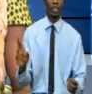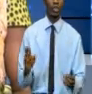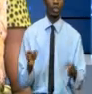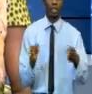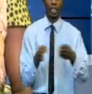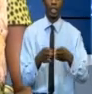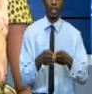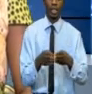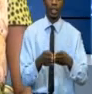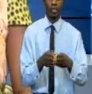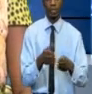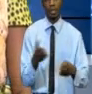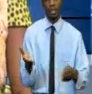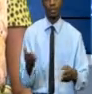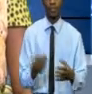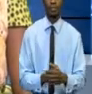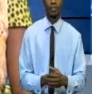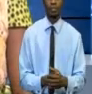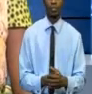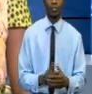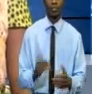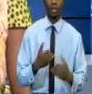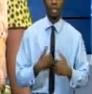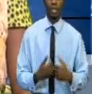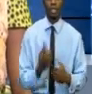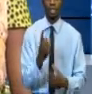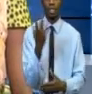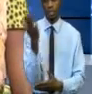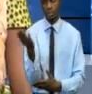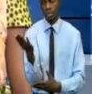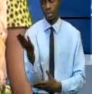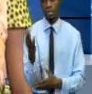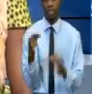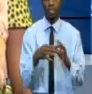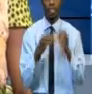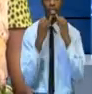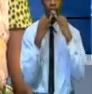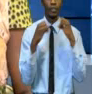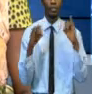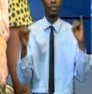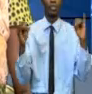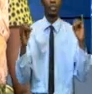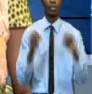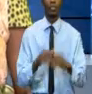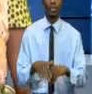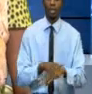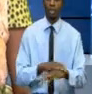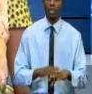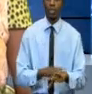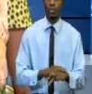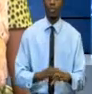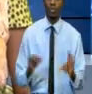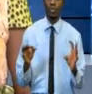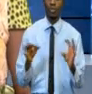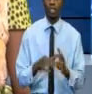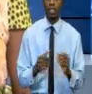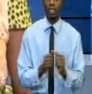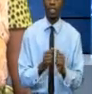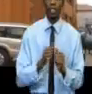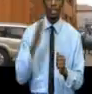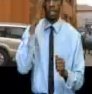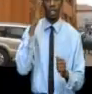la RDC. Il y a également eu une matinée d'information à ce sujet. Sylvie Moussaou et Félix Kalobo pour ce